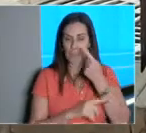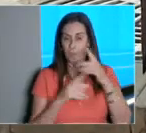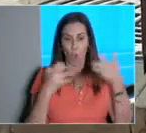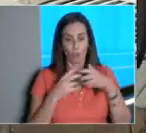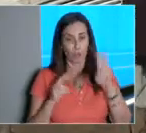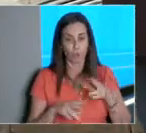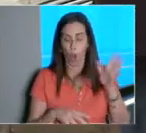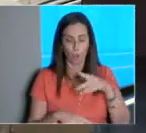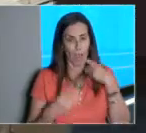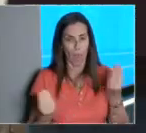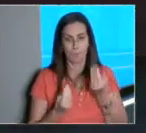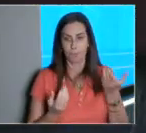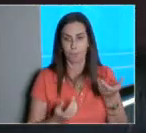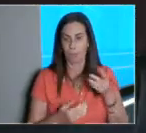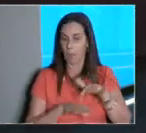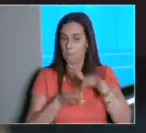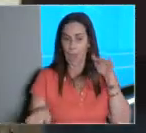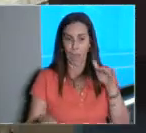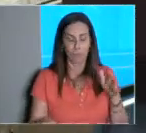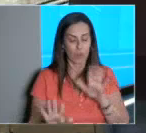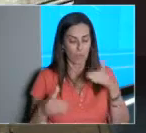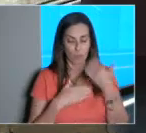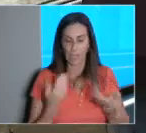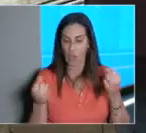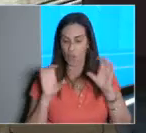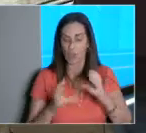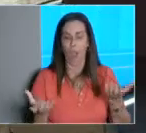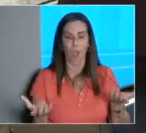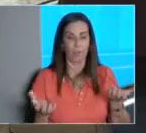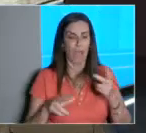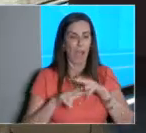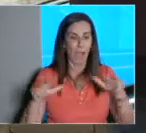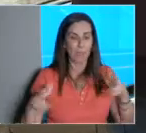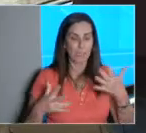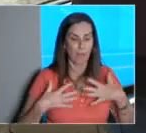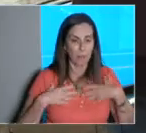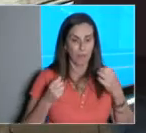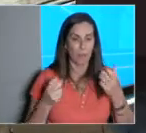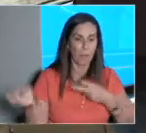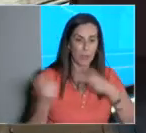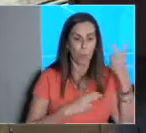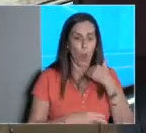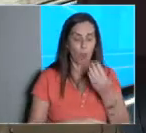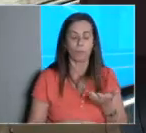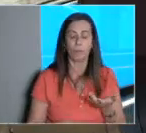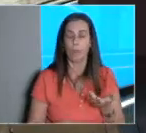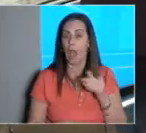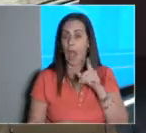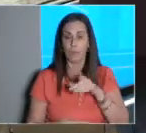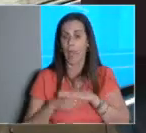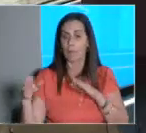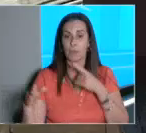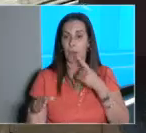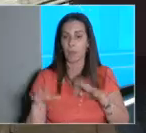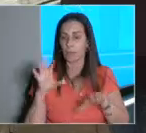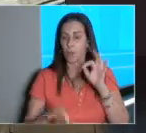אתה יודע, אפשר לפרק עוד ועוד דברים. חיים אומר לך, פקקים בלתי נסבלים. אין השקעה בתשתיות, מצב הרפואה. יש המון דברים, יש המון דברים. אם אתה ימני, אני